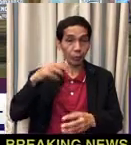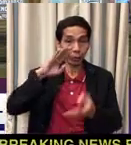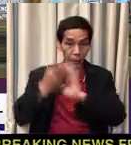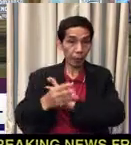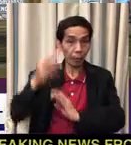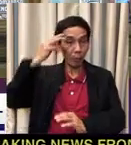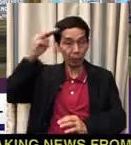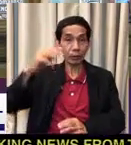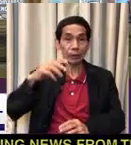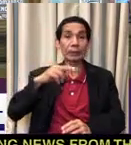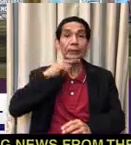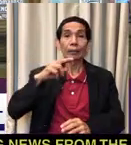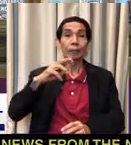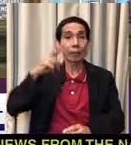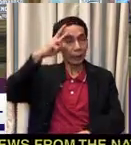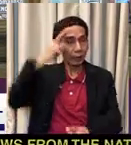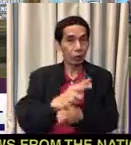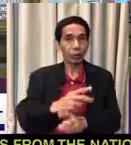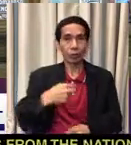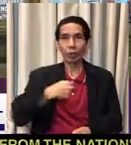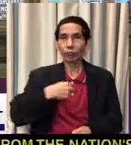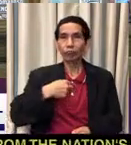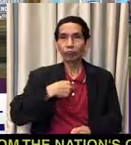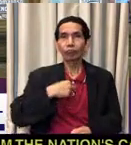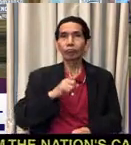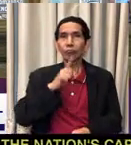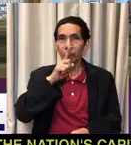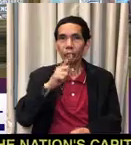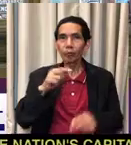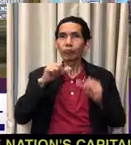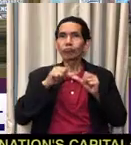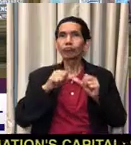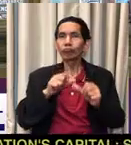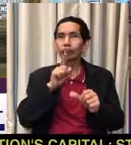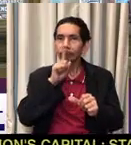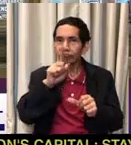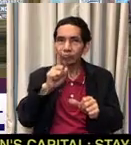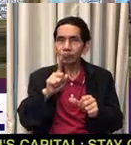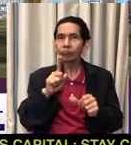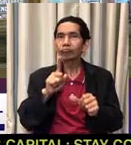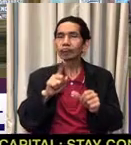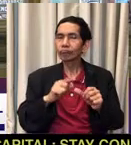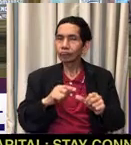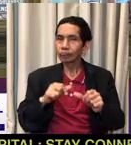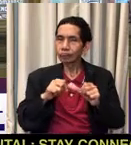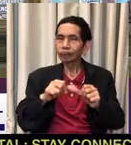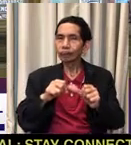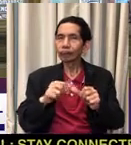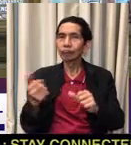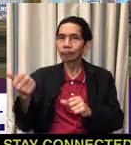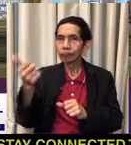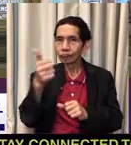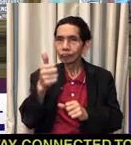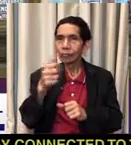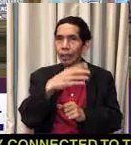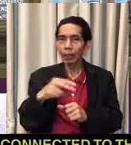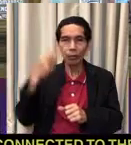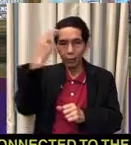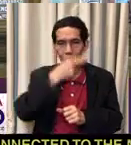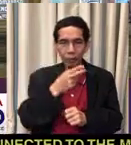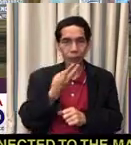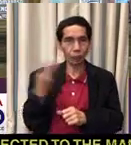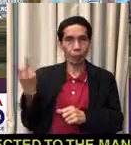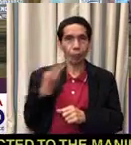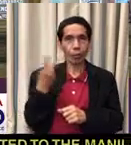ko. No? Talagang ako po'y persistent. Modesty aside. And Honey and I will